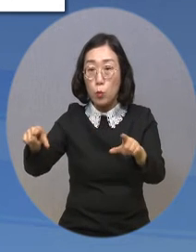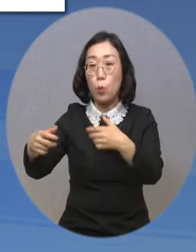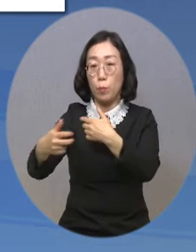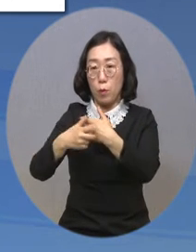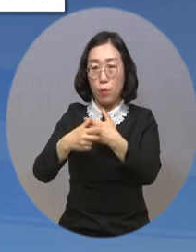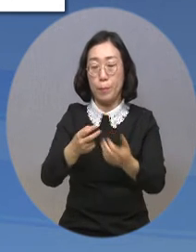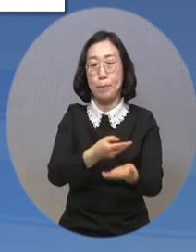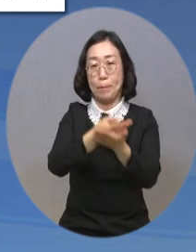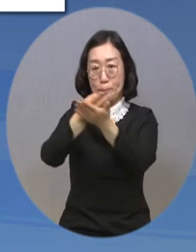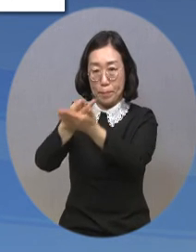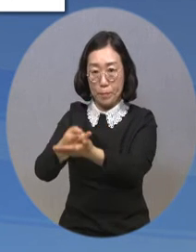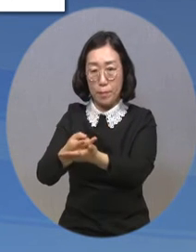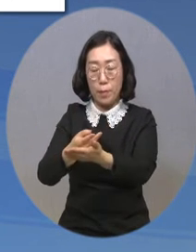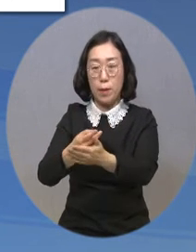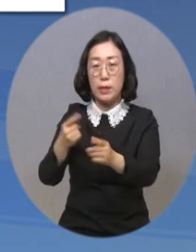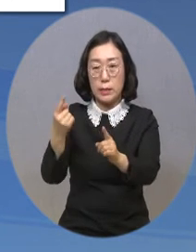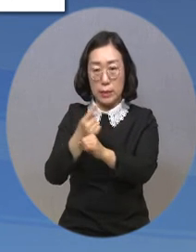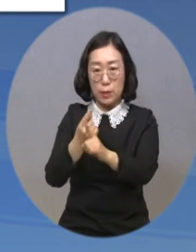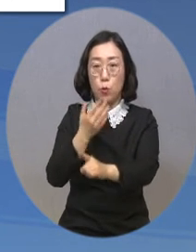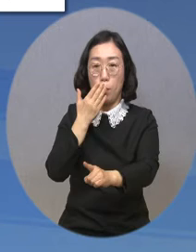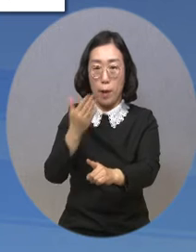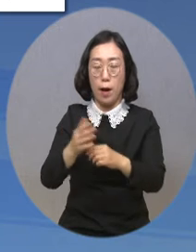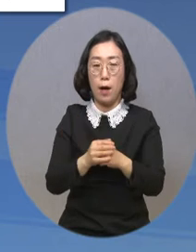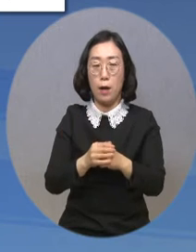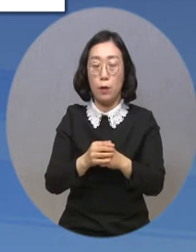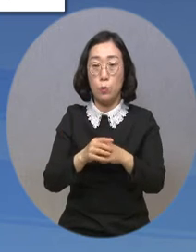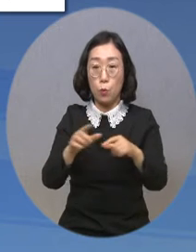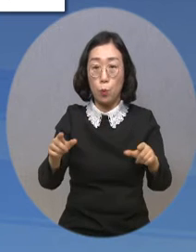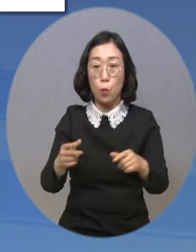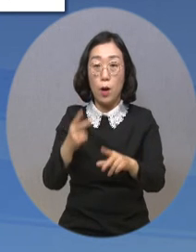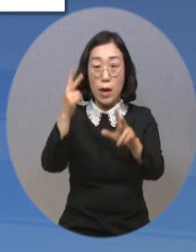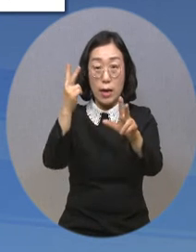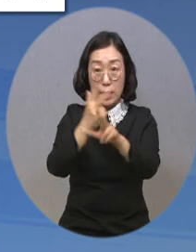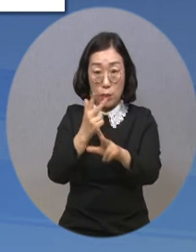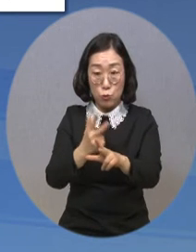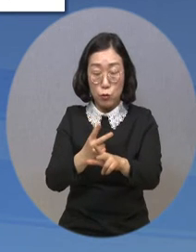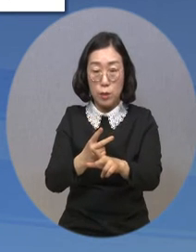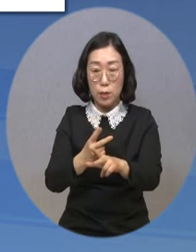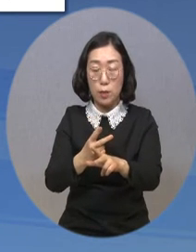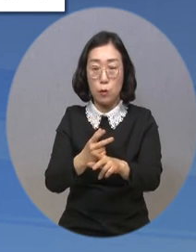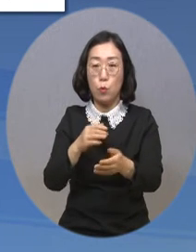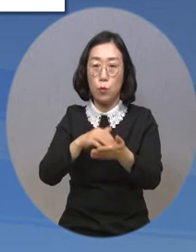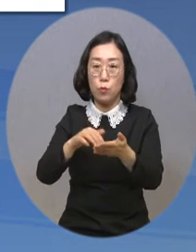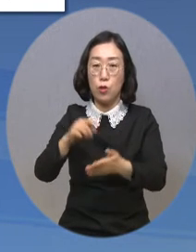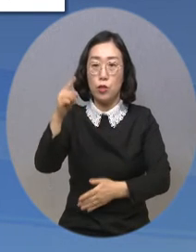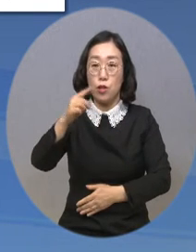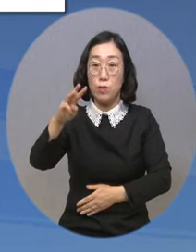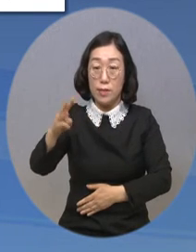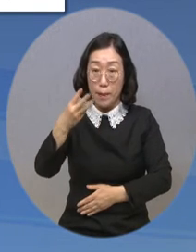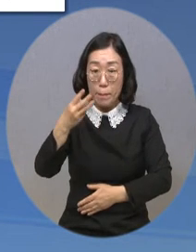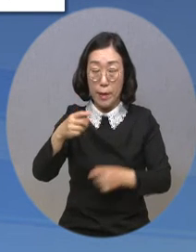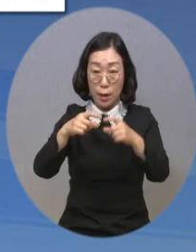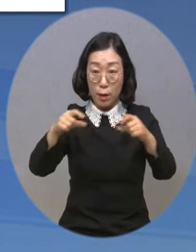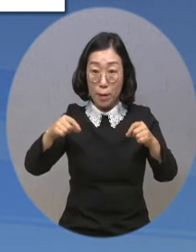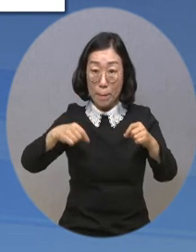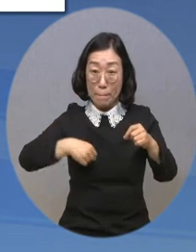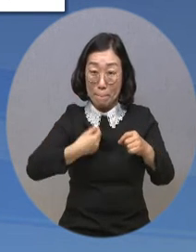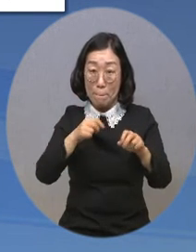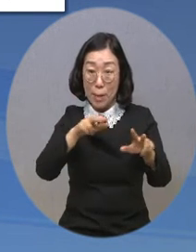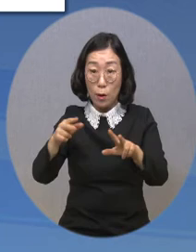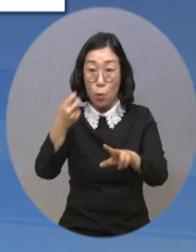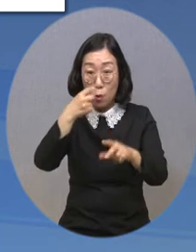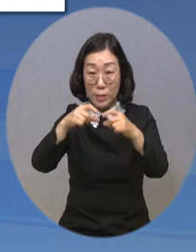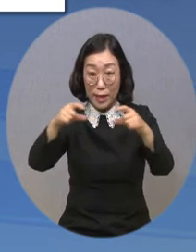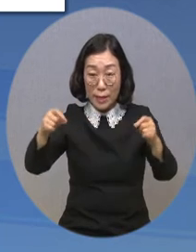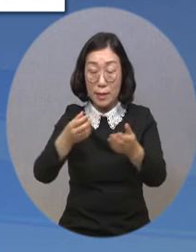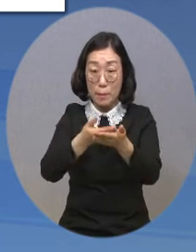일반 병동에서 치료가 가능해집니다. 또 일주일 단위로 총 1,300만 개의 신속항원 검사도구 배정 물량이